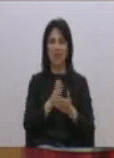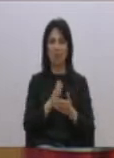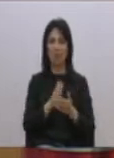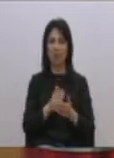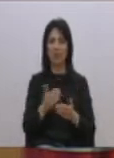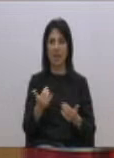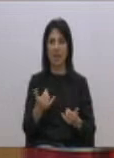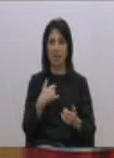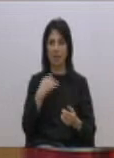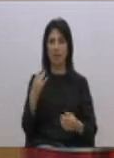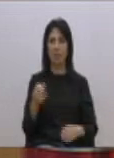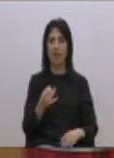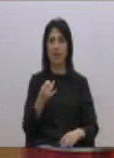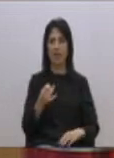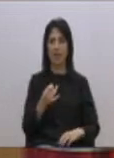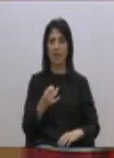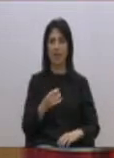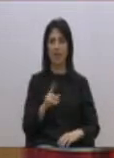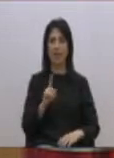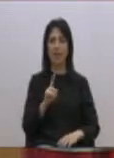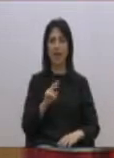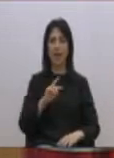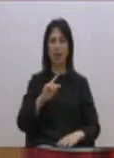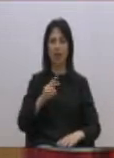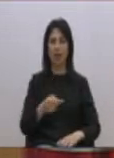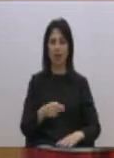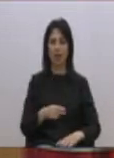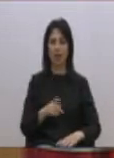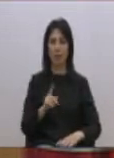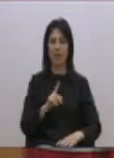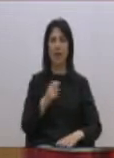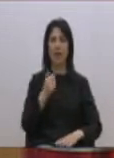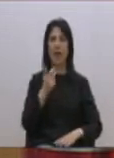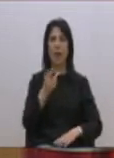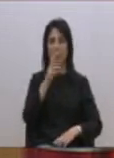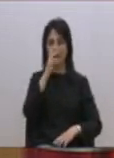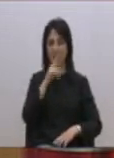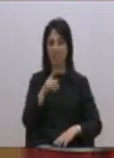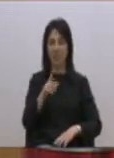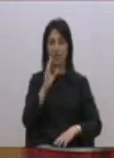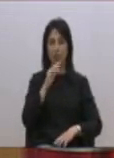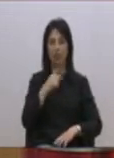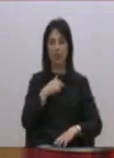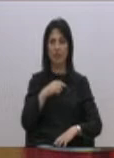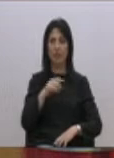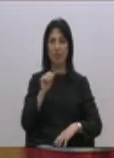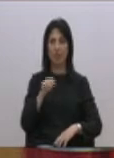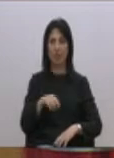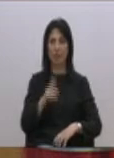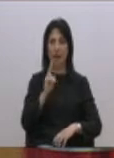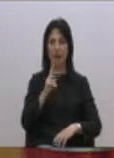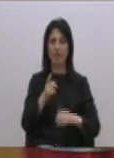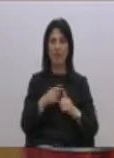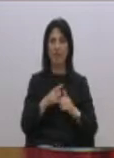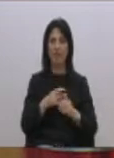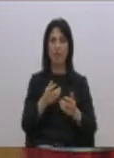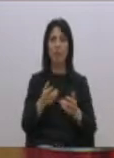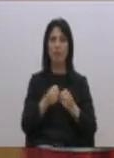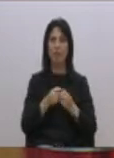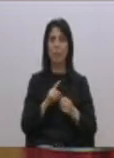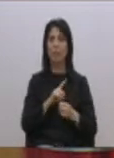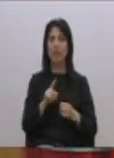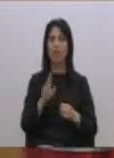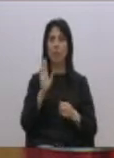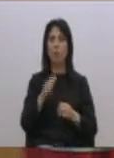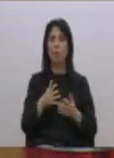ეხლა მე მაინტერესებს, რა შეიცვლება რამოდენიმე თვეში, როდესაც ჩვენ შეიძლება კანდიდატის სტატუსი მივიღოთ, მაგრამ